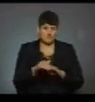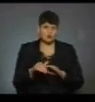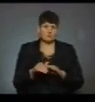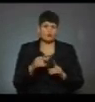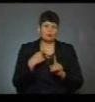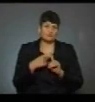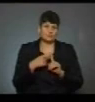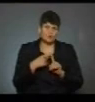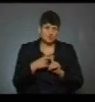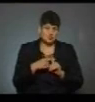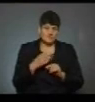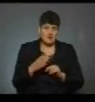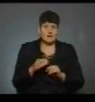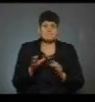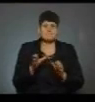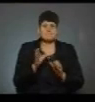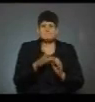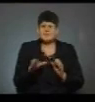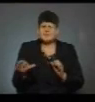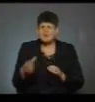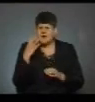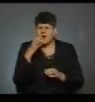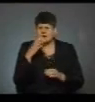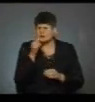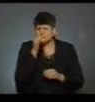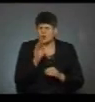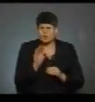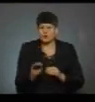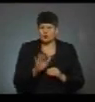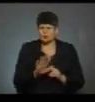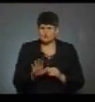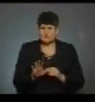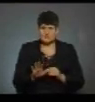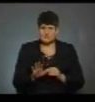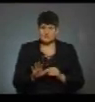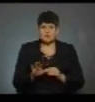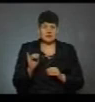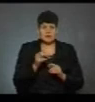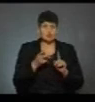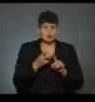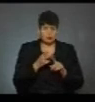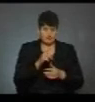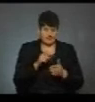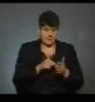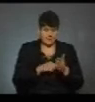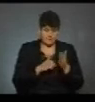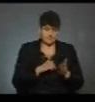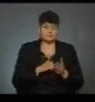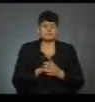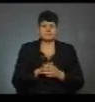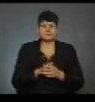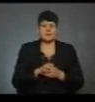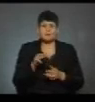плюс, майже плюсова, а батареї такі гарячі, що нема права доторкнутися до цього. І друге питання